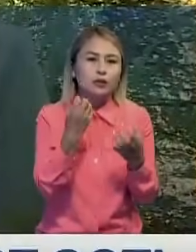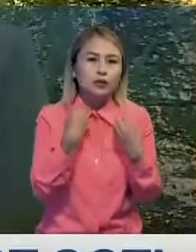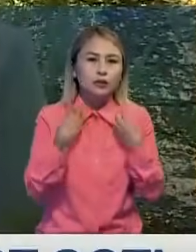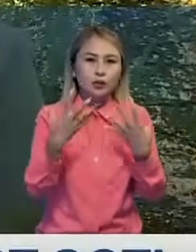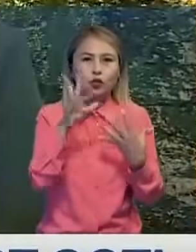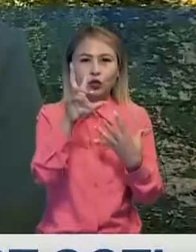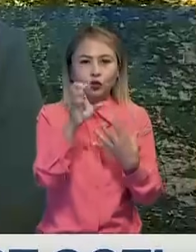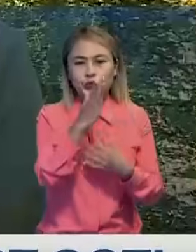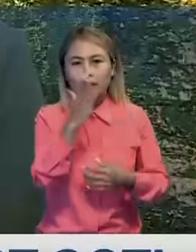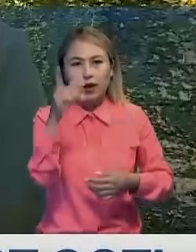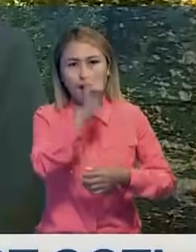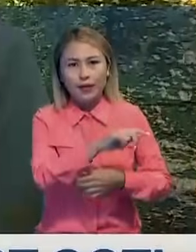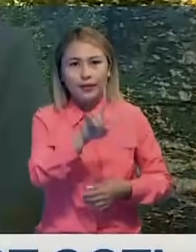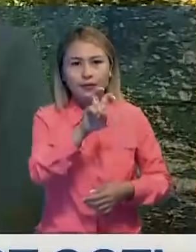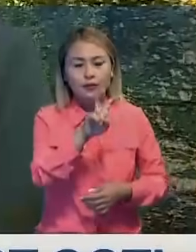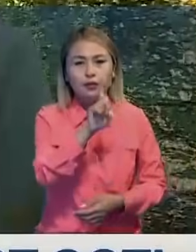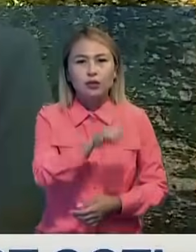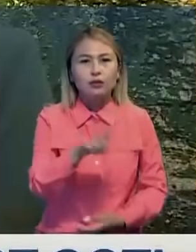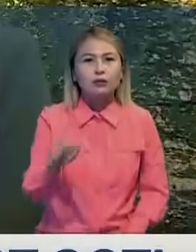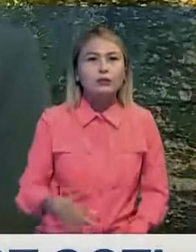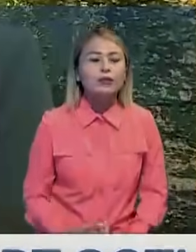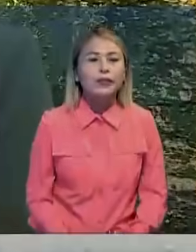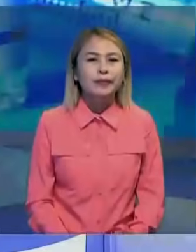адамнан, 200 адамнан келеді.